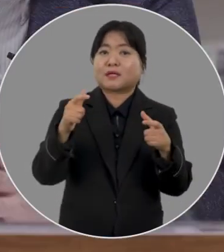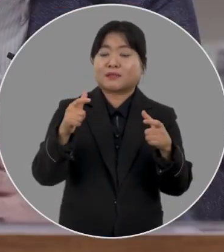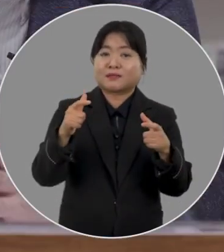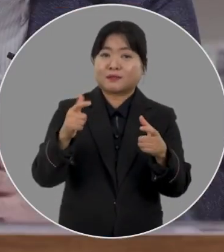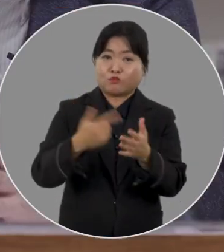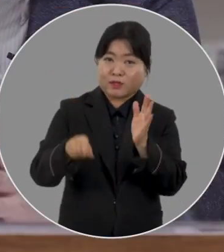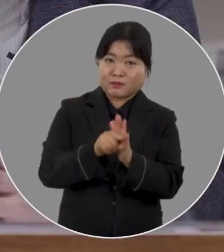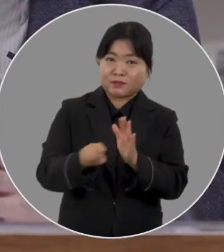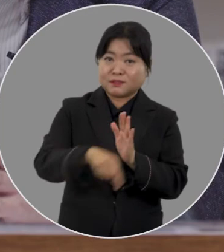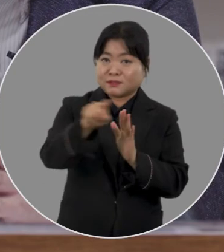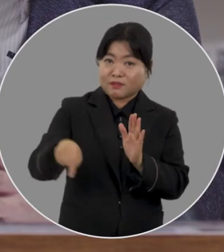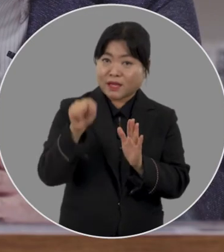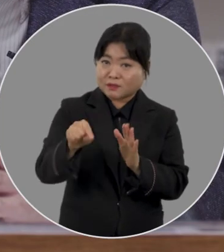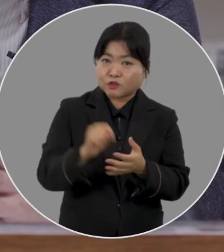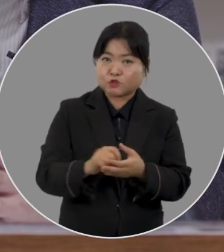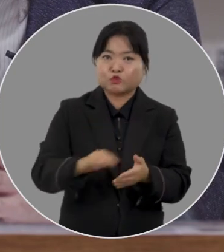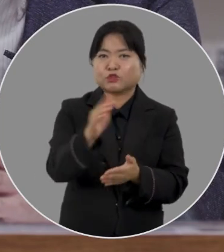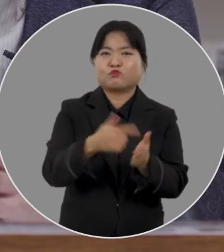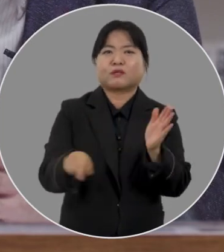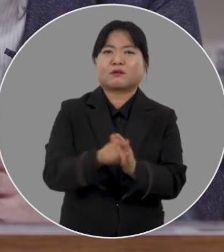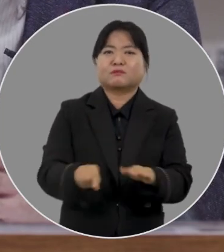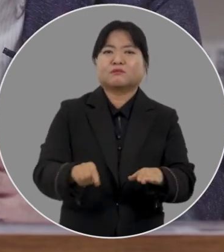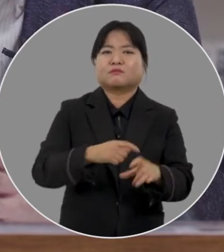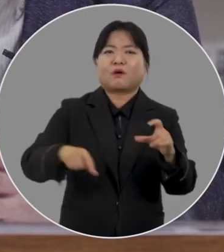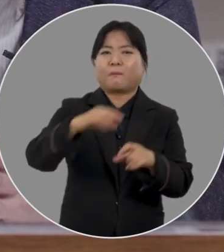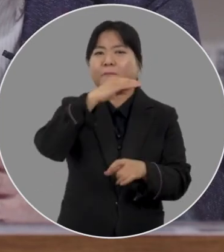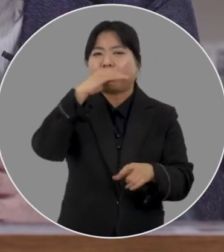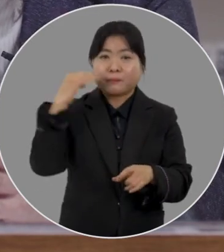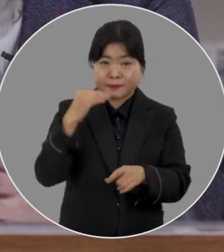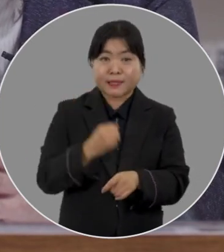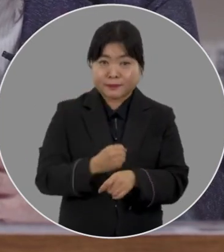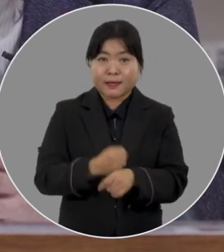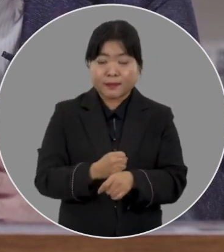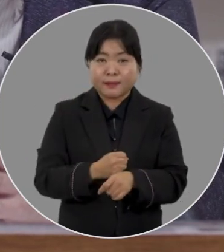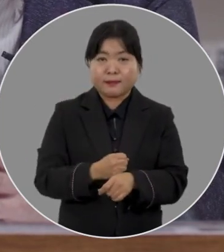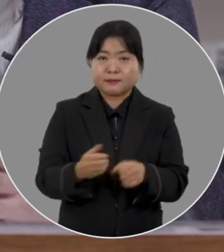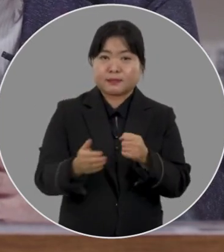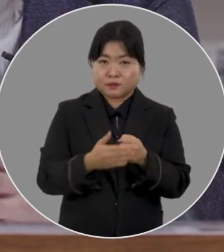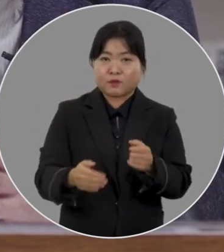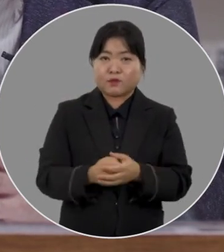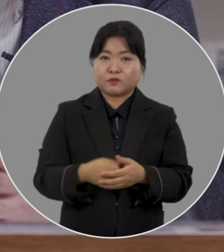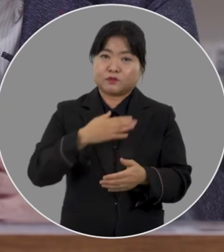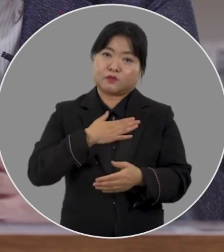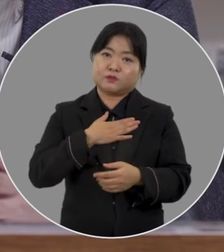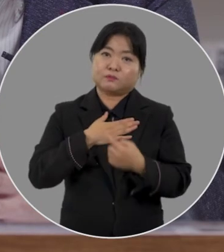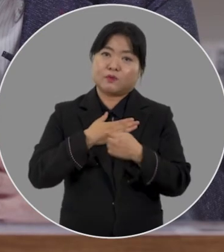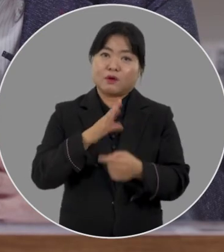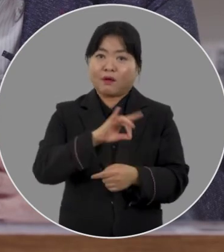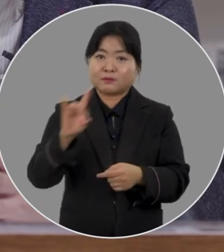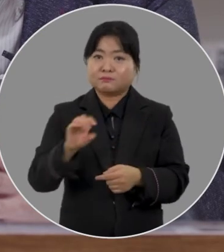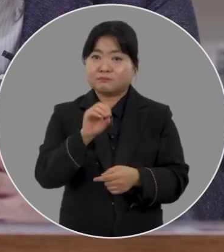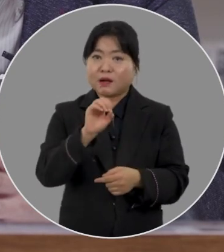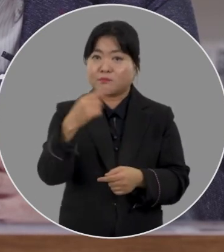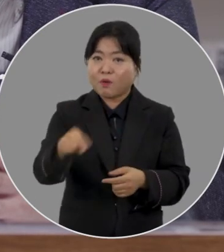위해서는 사실 그렇게 하는 것이 우리 모두를 위해서는 더 바람직하다라는. 그래서 저는 어떻게도 종종